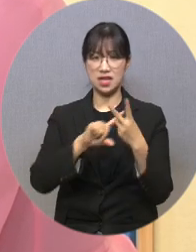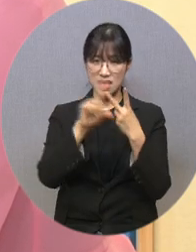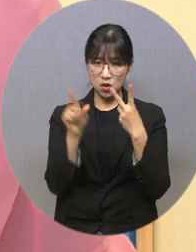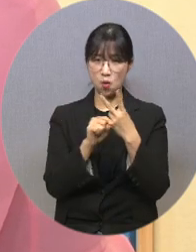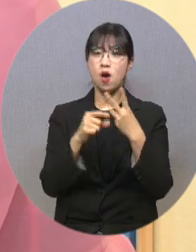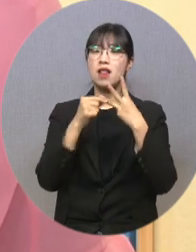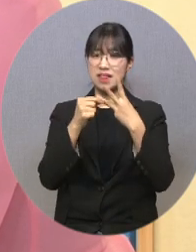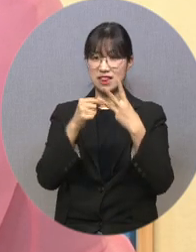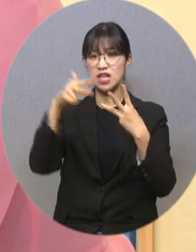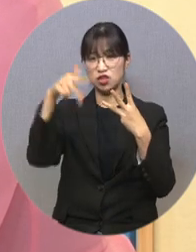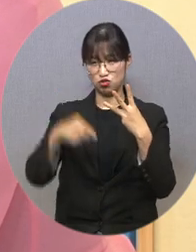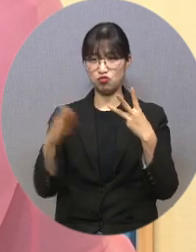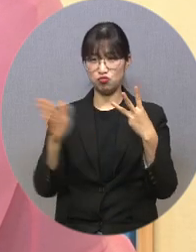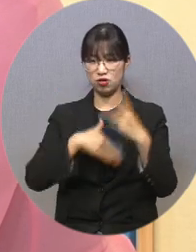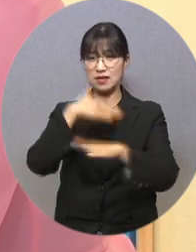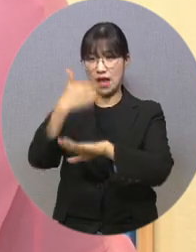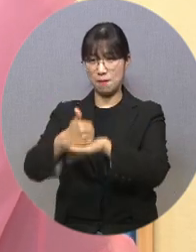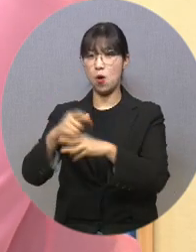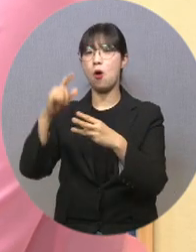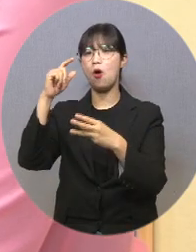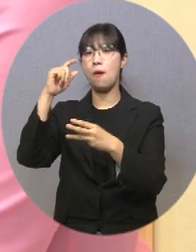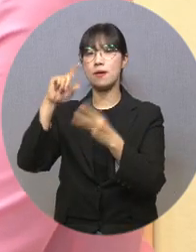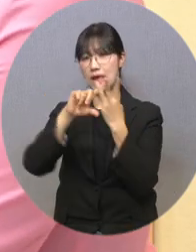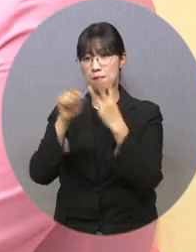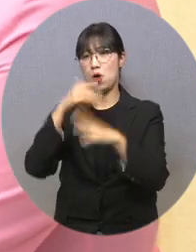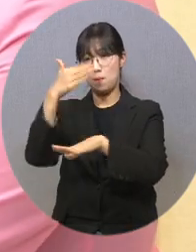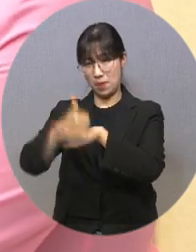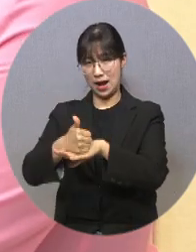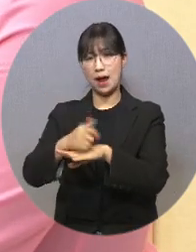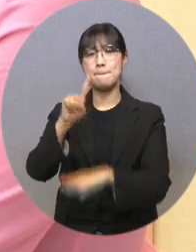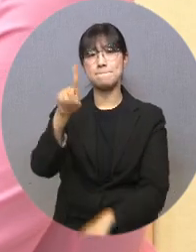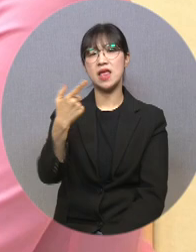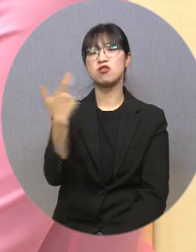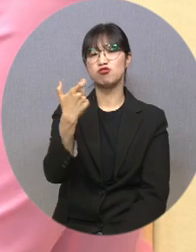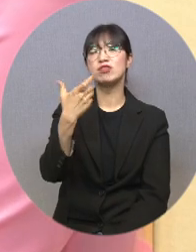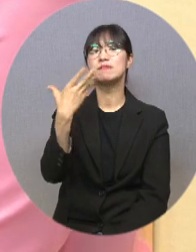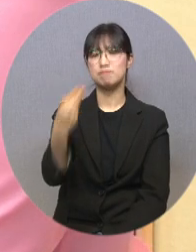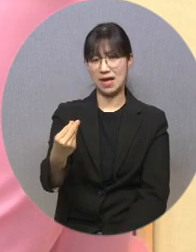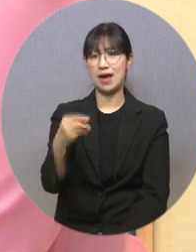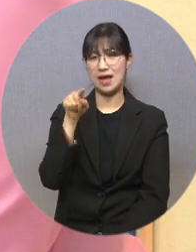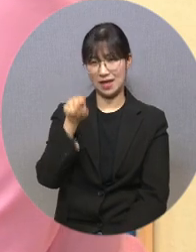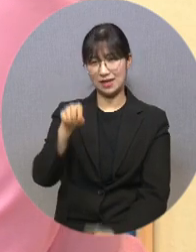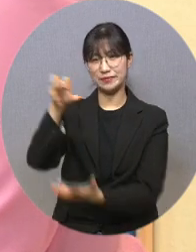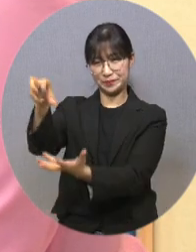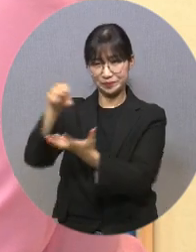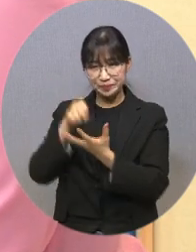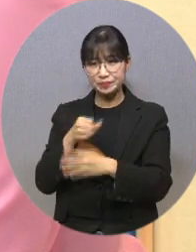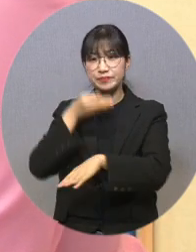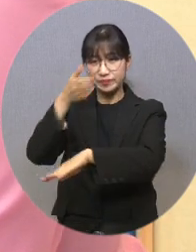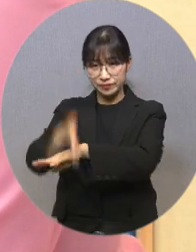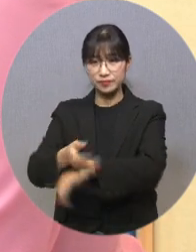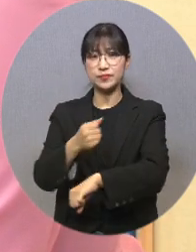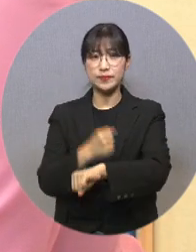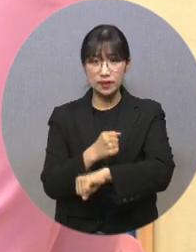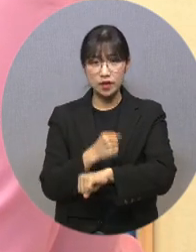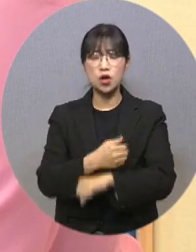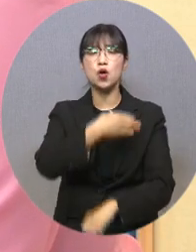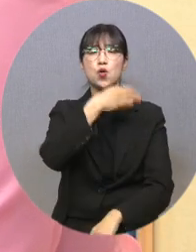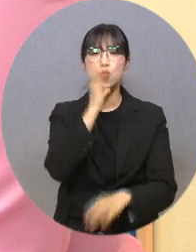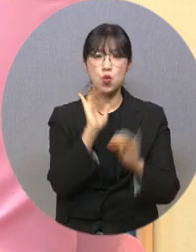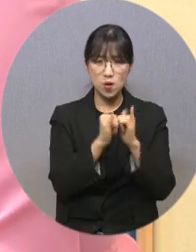주부터 3월 말까지 한 160만 개 정도 전남도가 이걸 확보해가지고